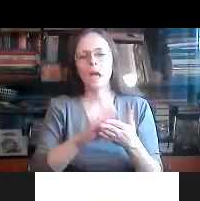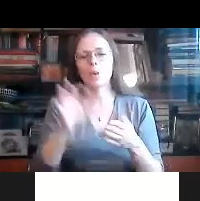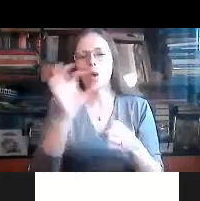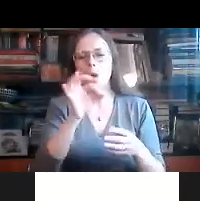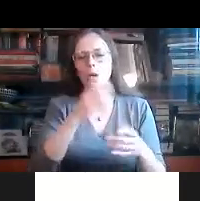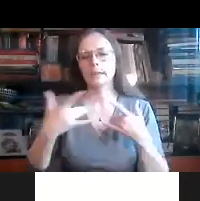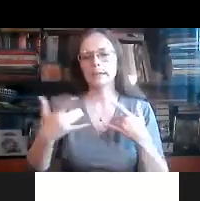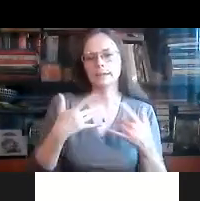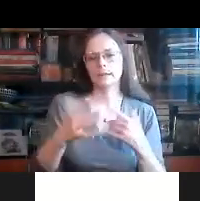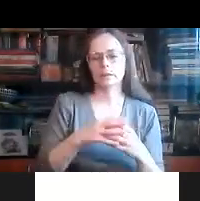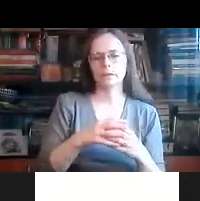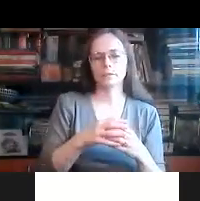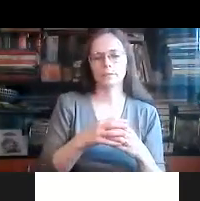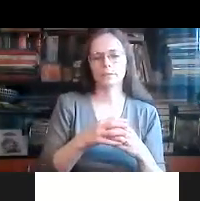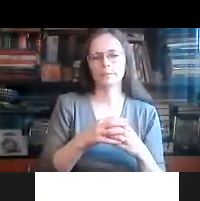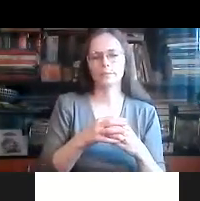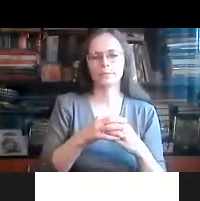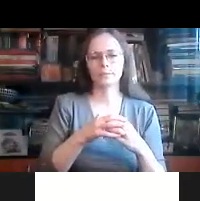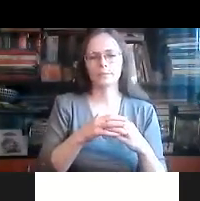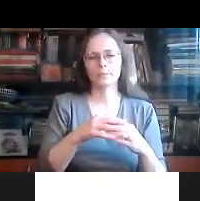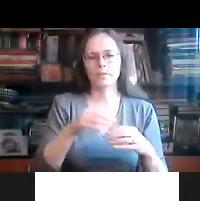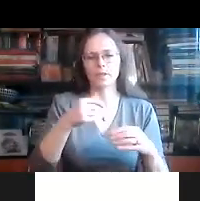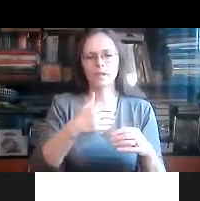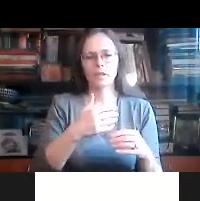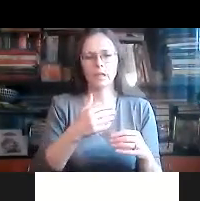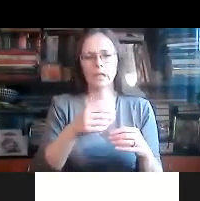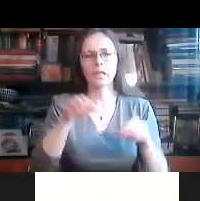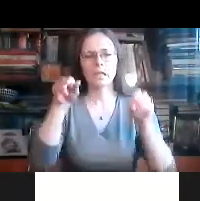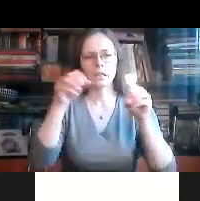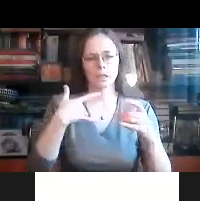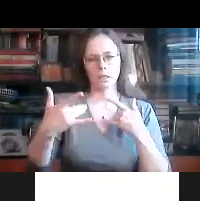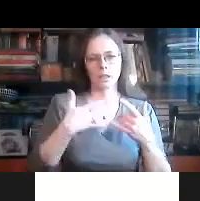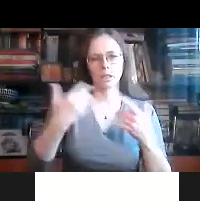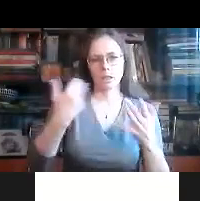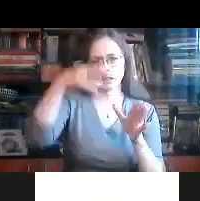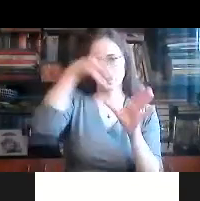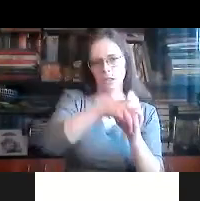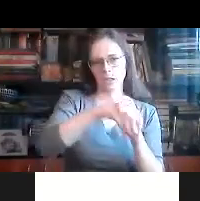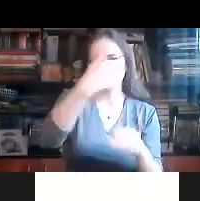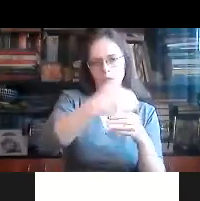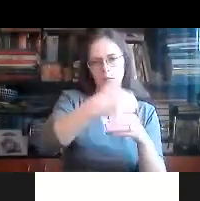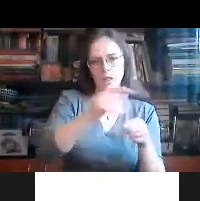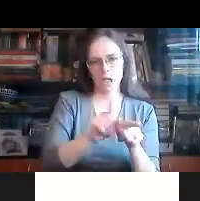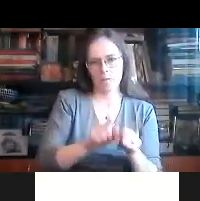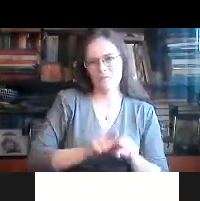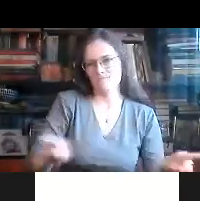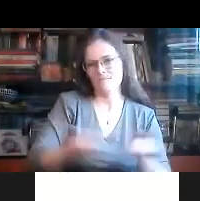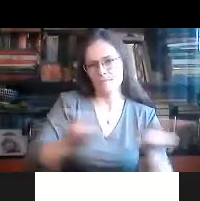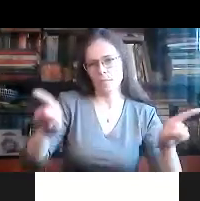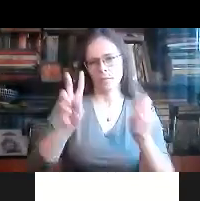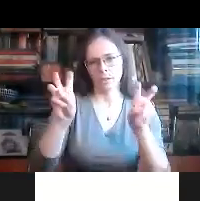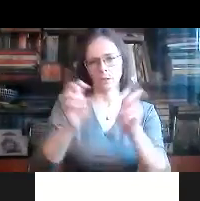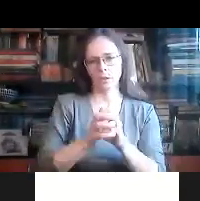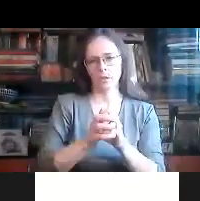спектакли с такими провокативными темами, типа, они классные, когда все хорошо,